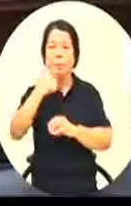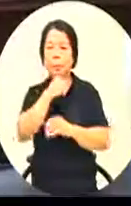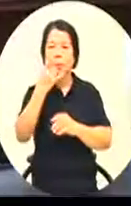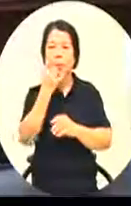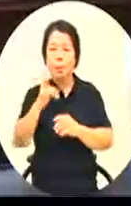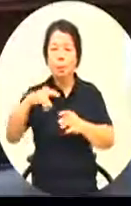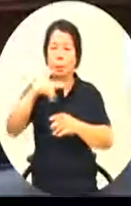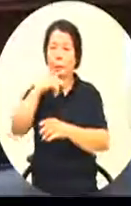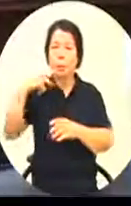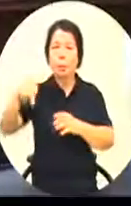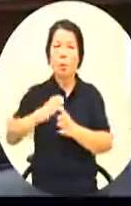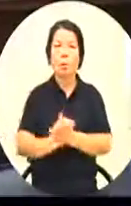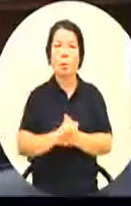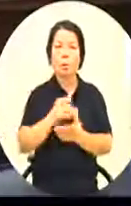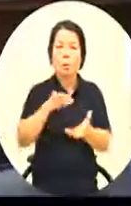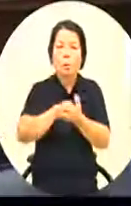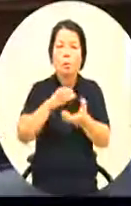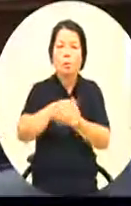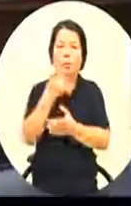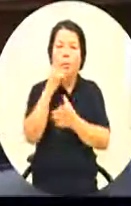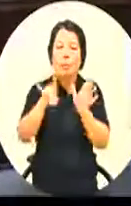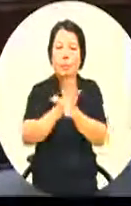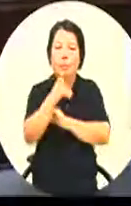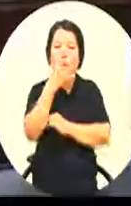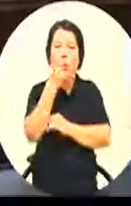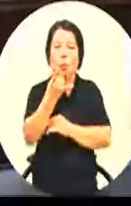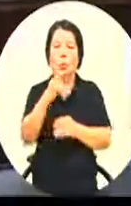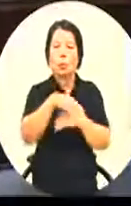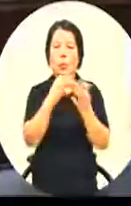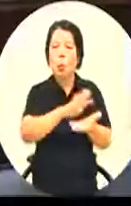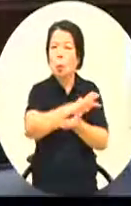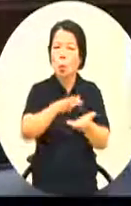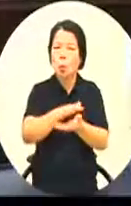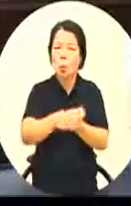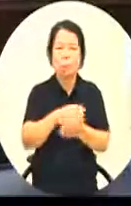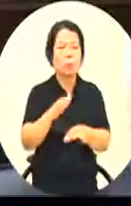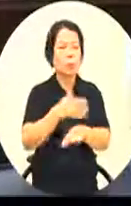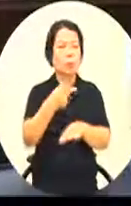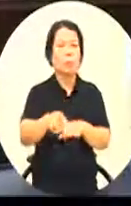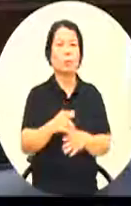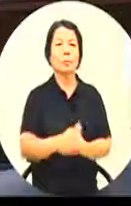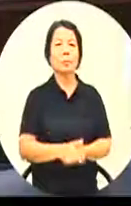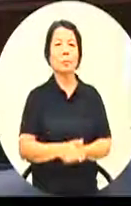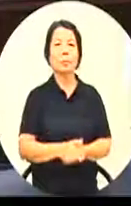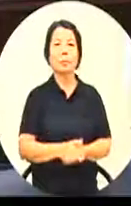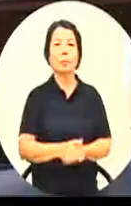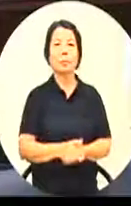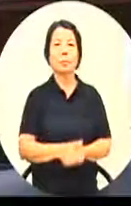还有那个荷兰语等等的混淆。那这个部分，